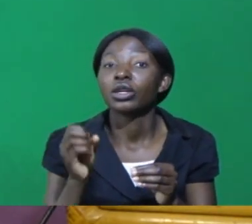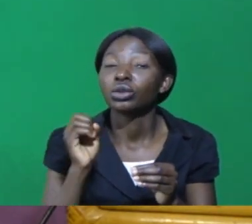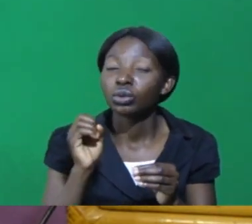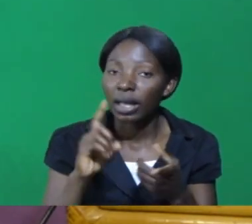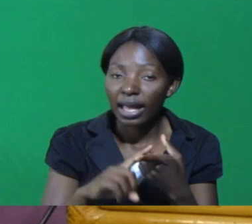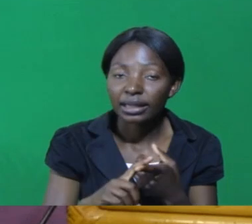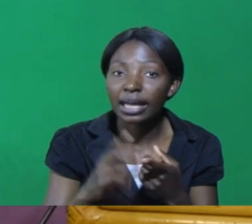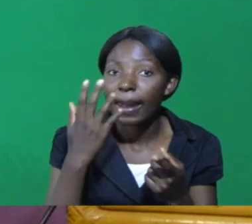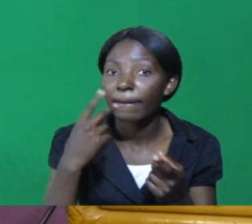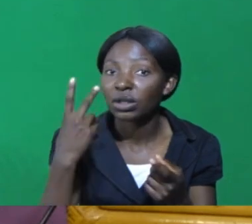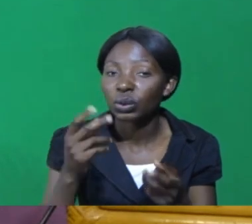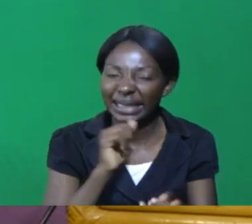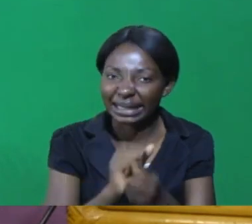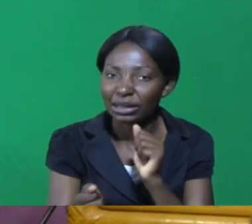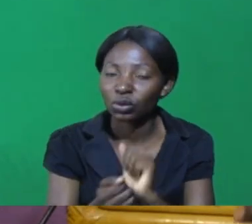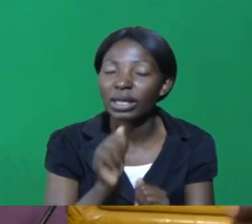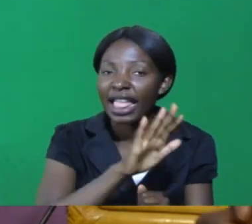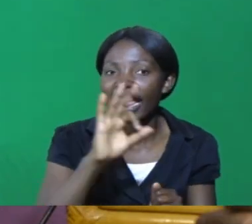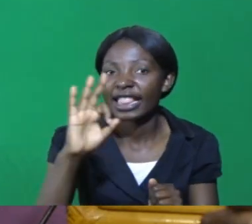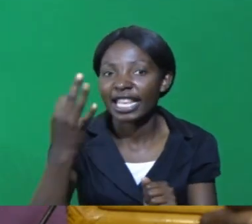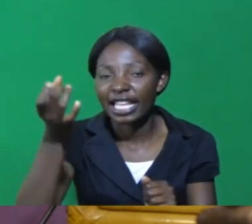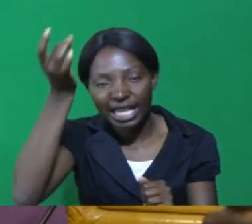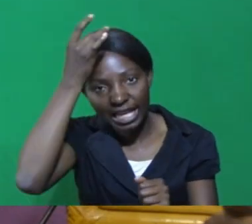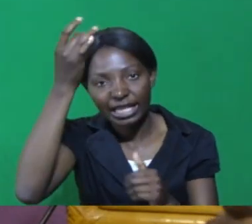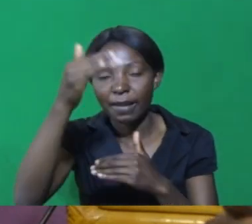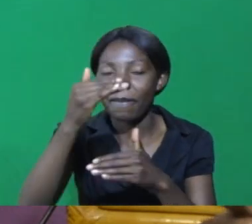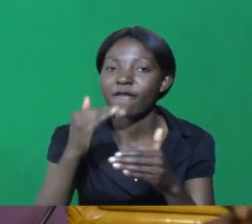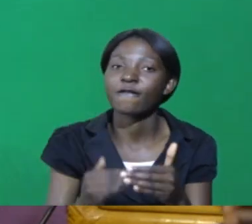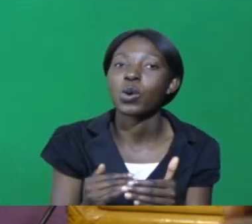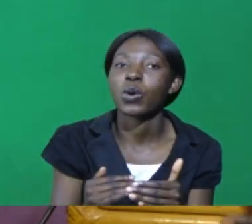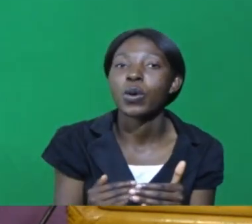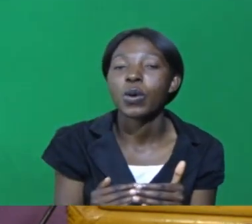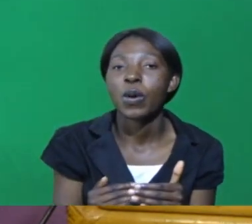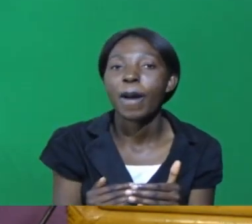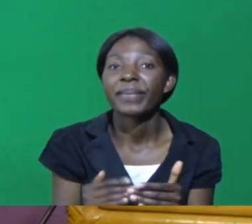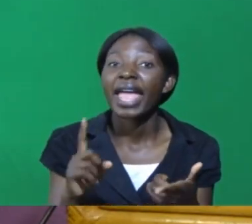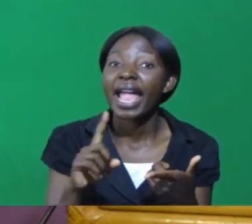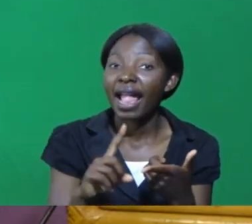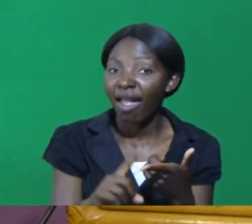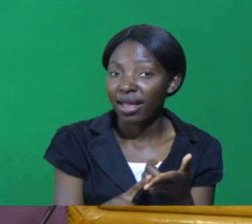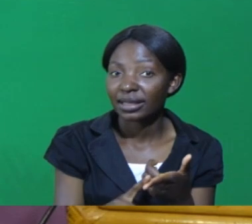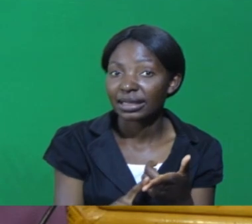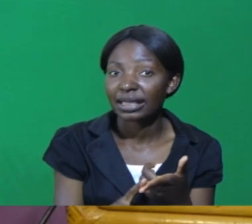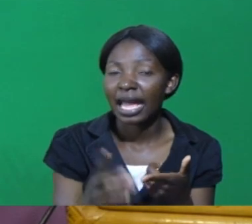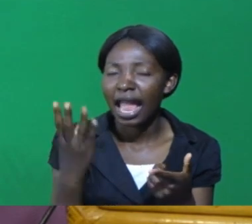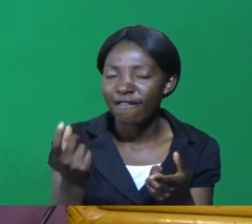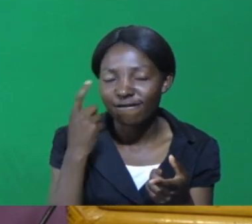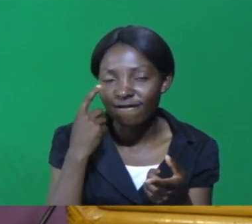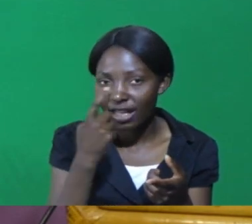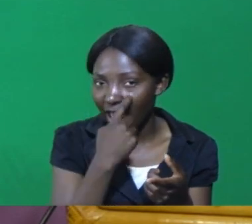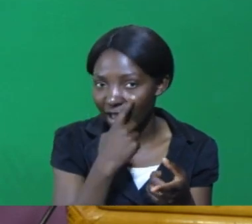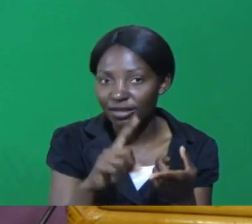taona kuti akaparadza mamwe madzimambo 3 takazvidzidza kumashure. Ndobva taona kuti ane maziso